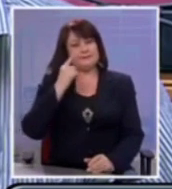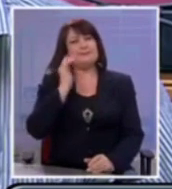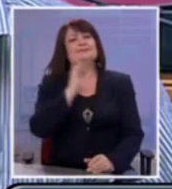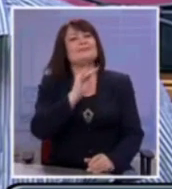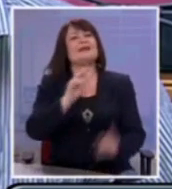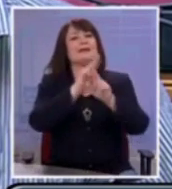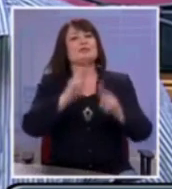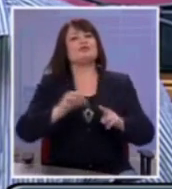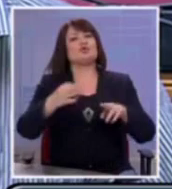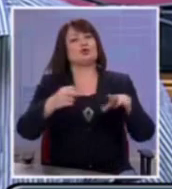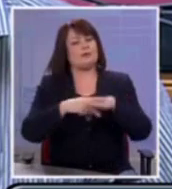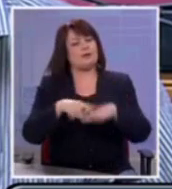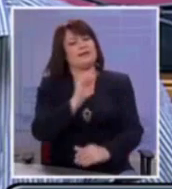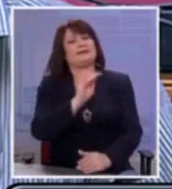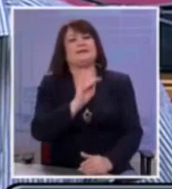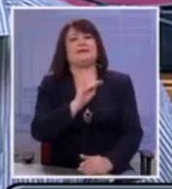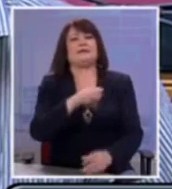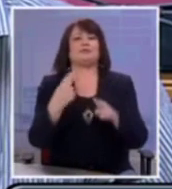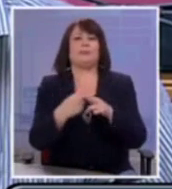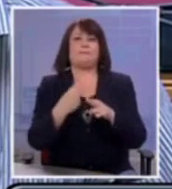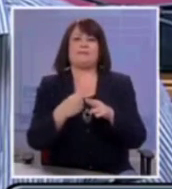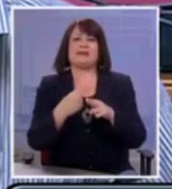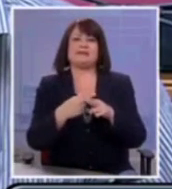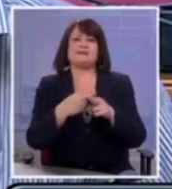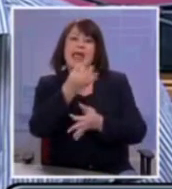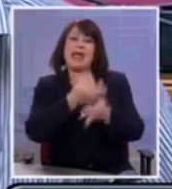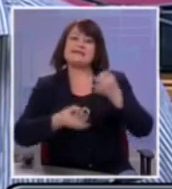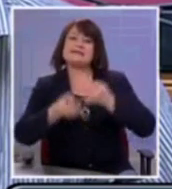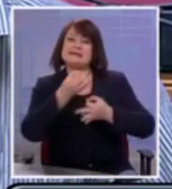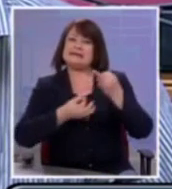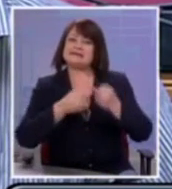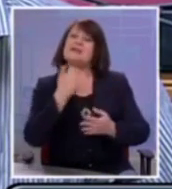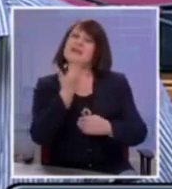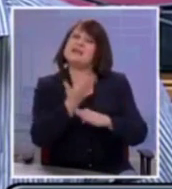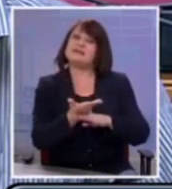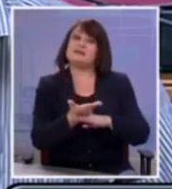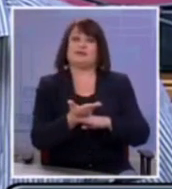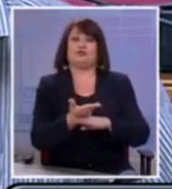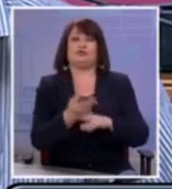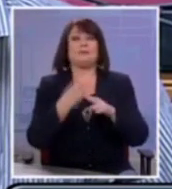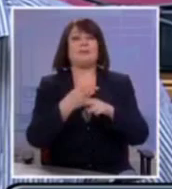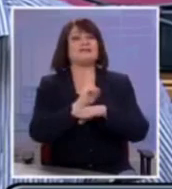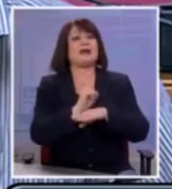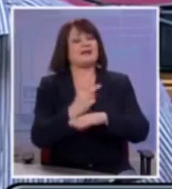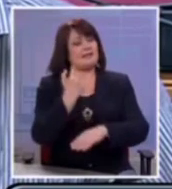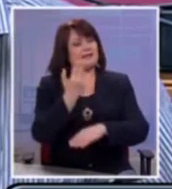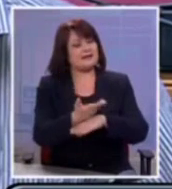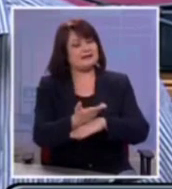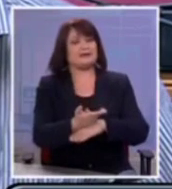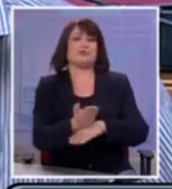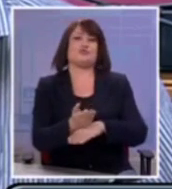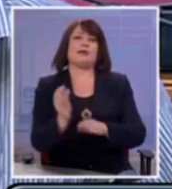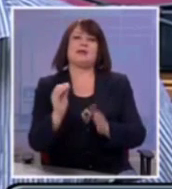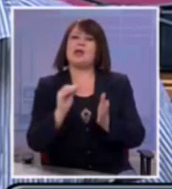Διεθνές Νομισματικό Ταμείο επίσημες εξηγήσεις, επίσημα έγγραφα και